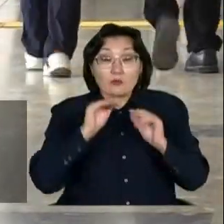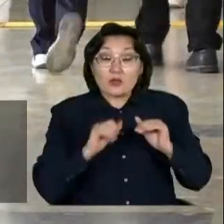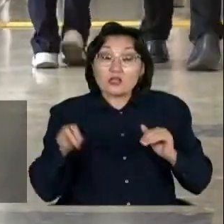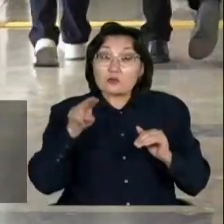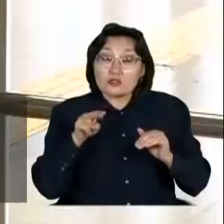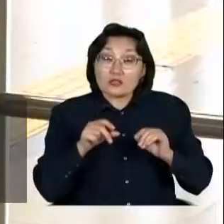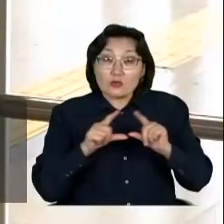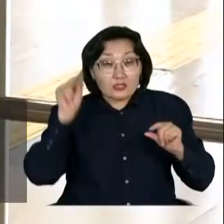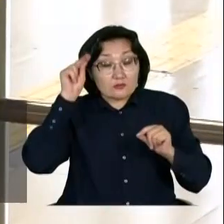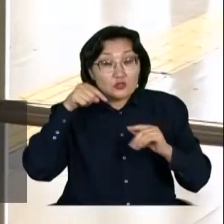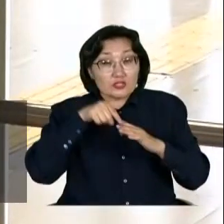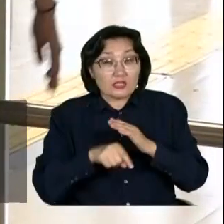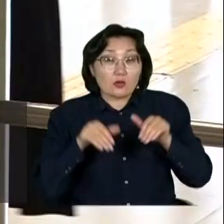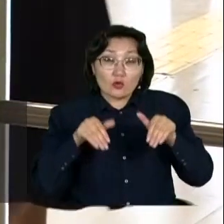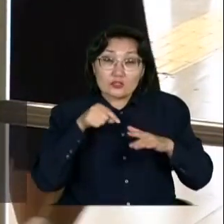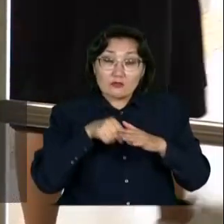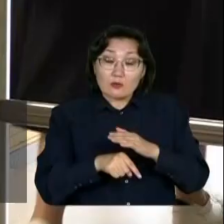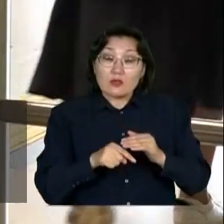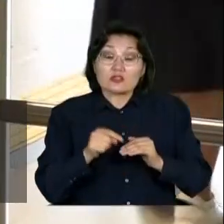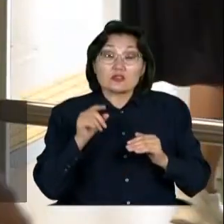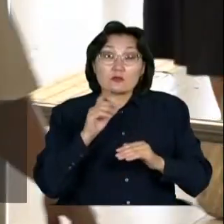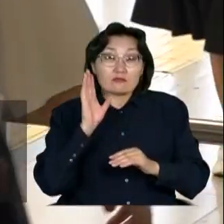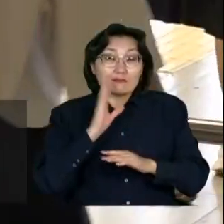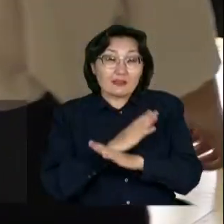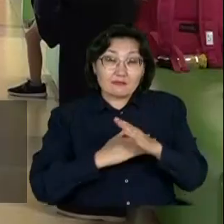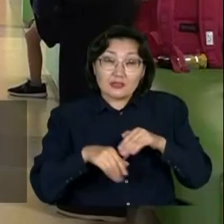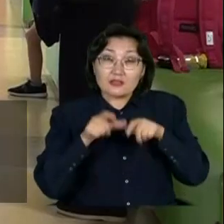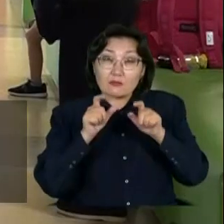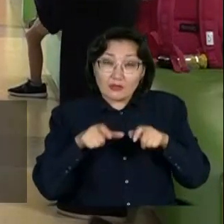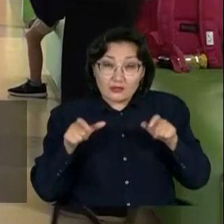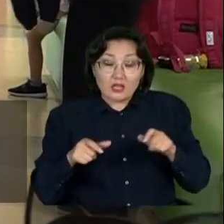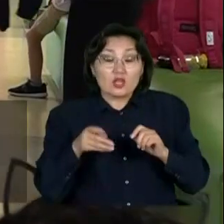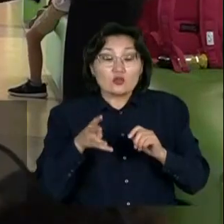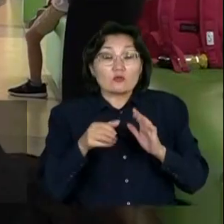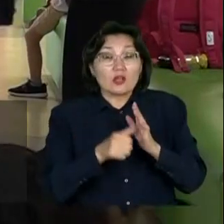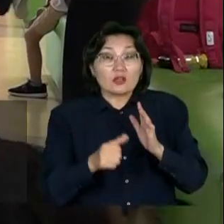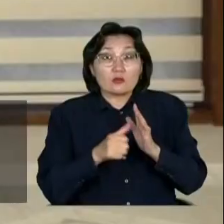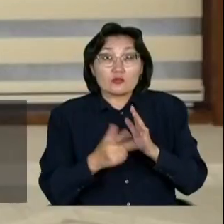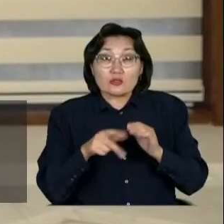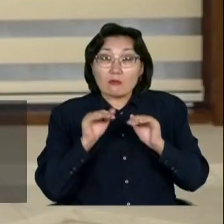балабақшаларда, мектептерде және колледждерде инклюзивті біліммен 4663 бала қамтылған.